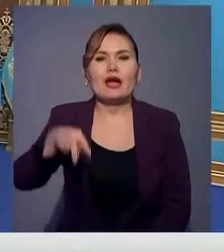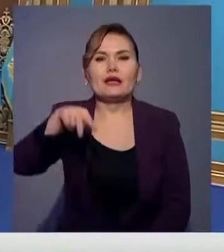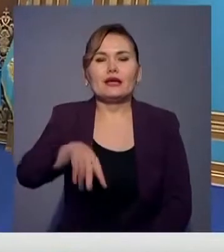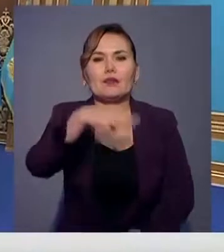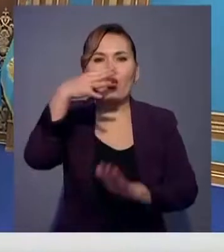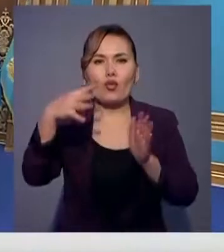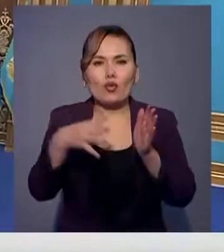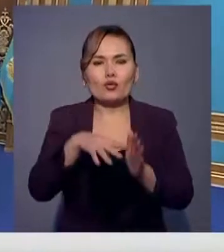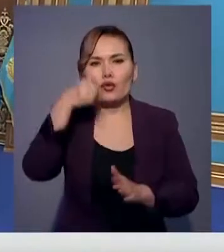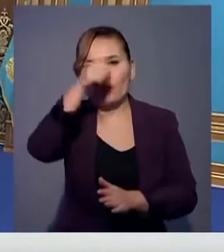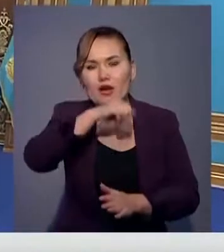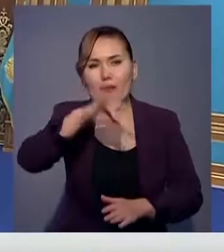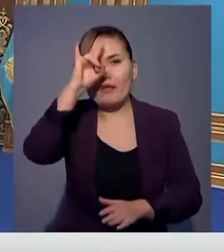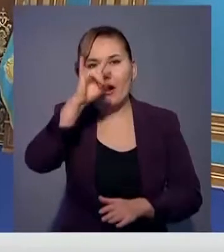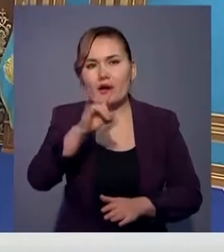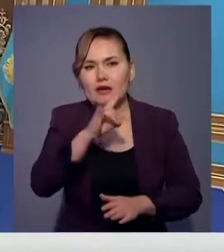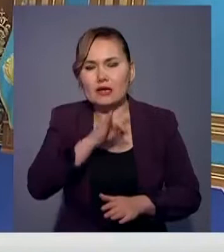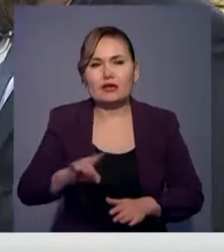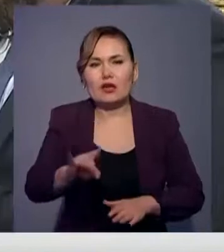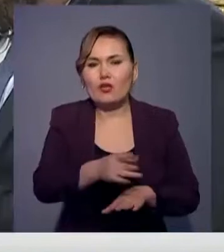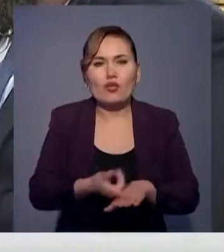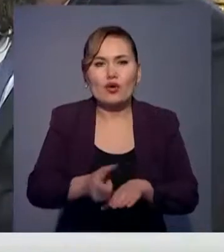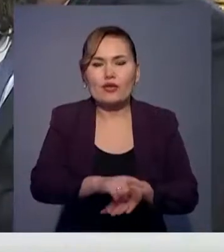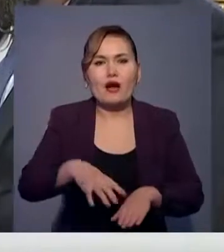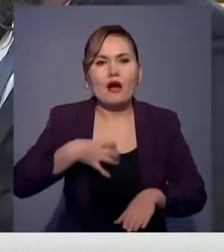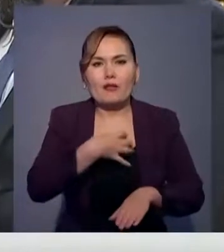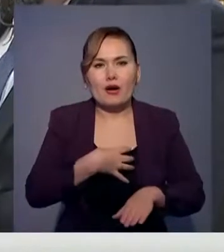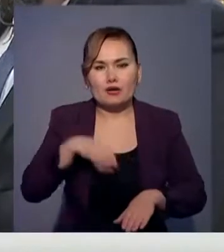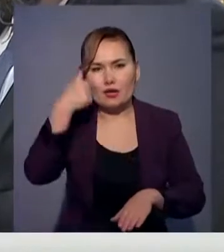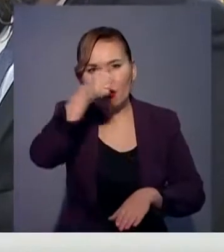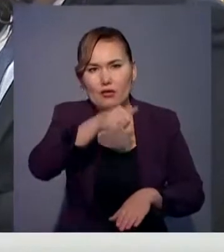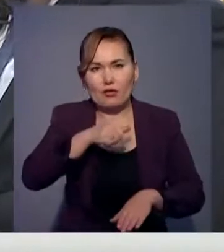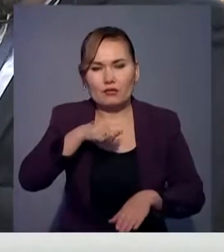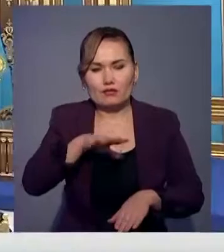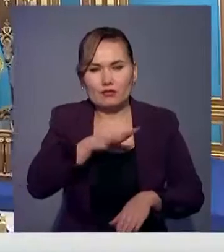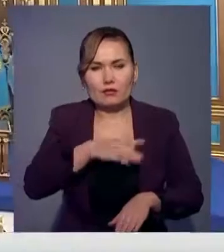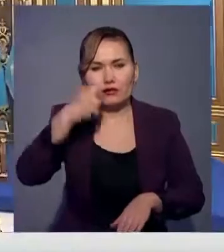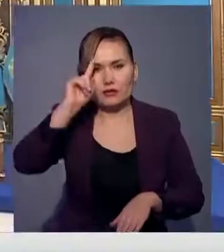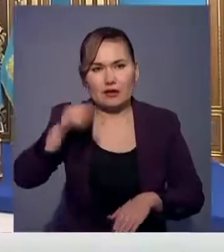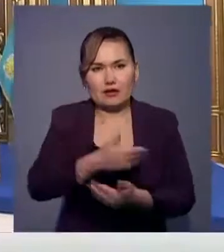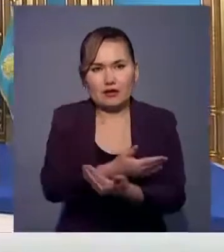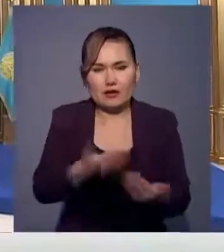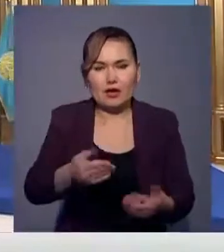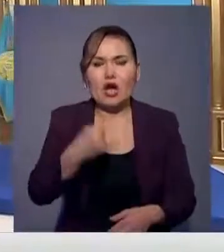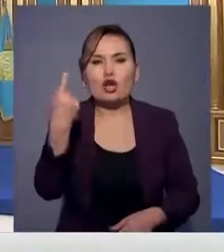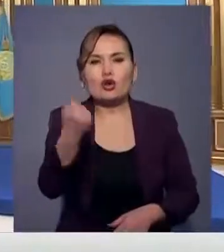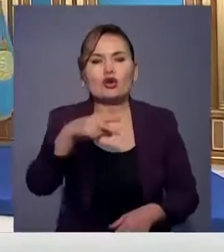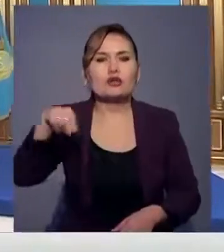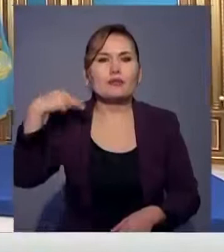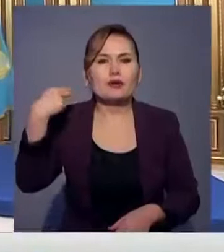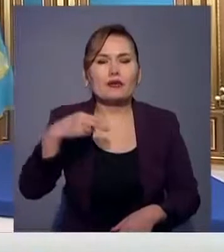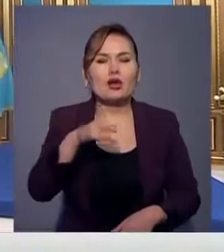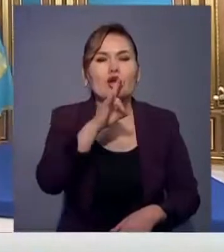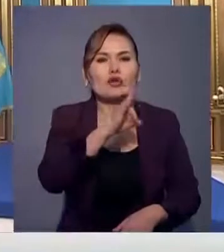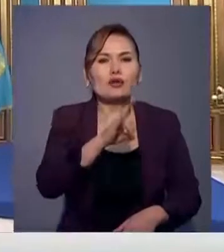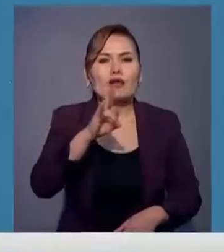2019 жыл Қазақстан үшін өте маңызды болғанын баршаңыз жақсы білесіздер. Тұңғыш президентіміз елбасы